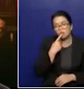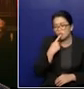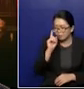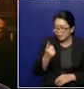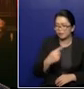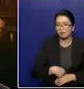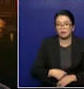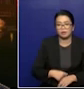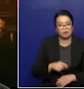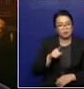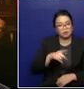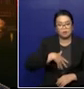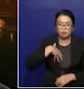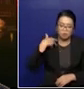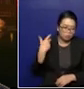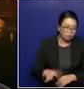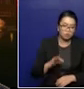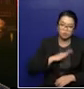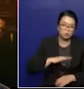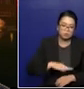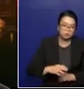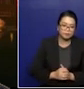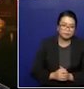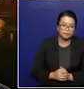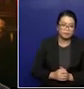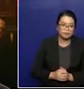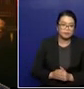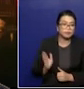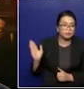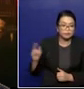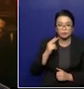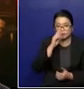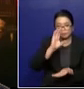ฮะโคตรผิดหวังฮะไปดูต่อฮะ